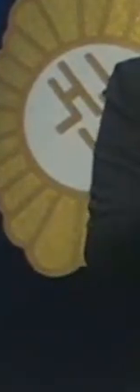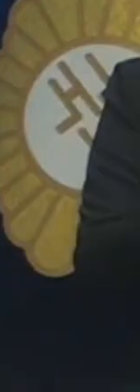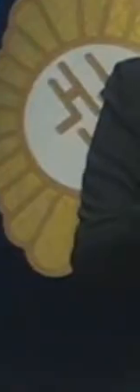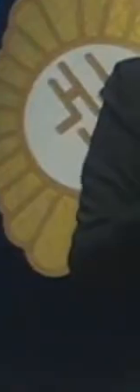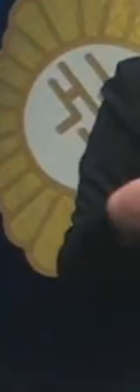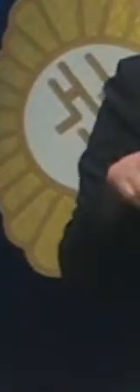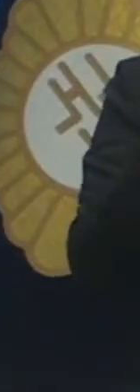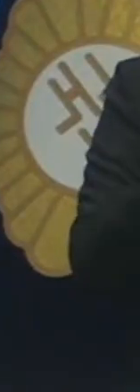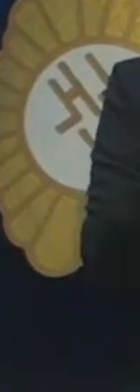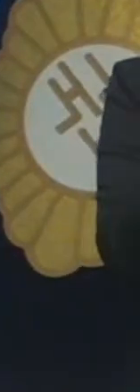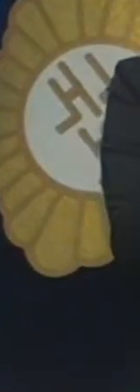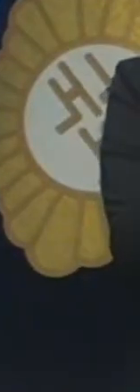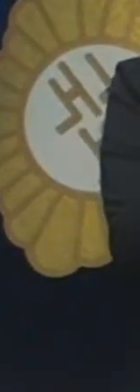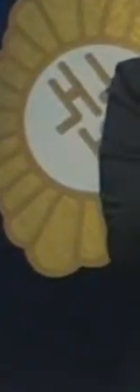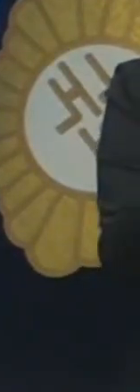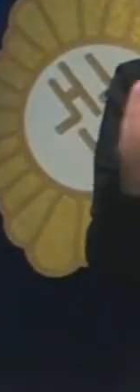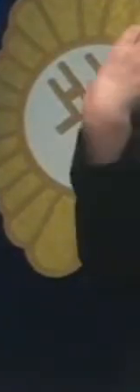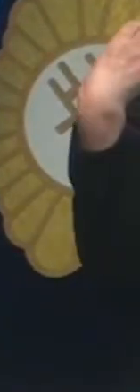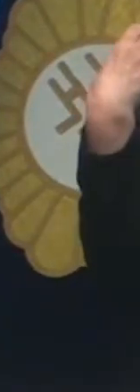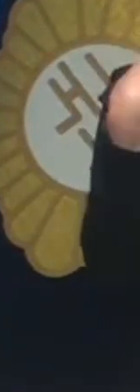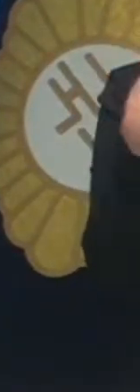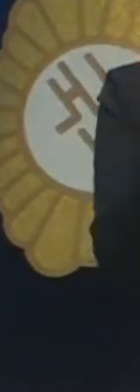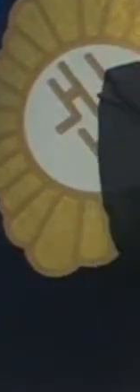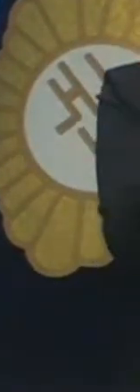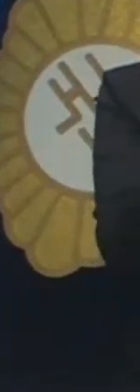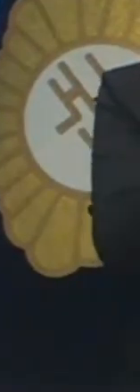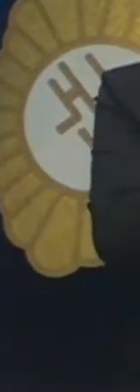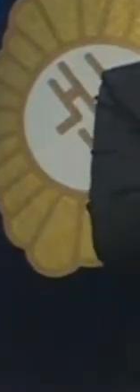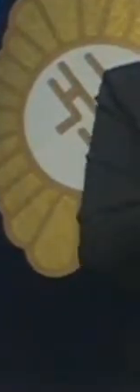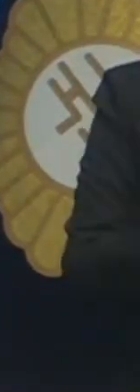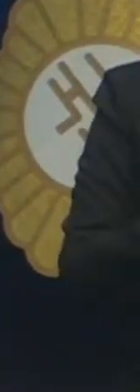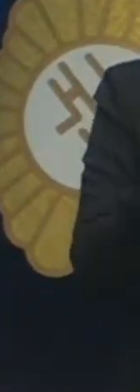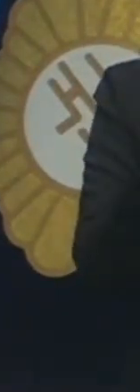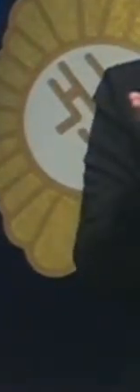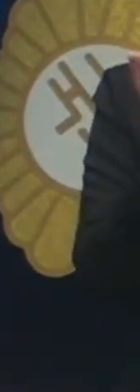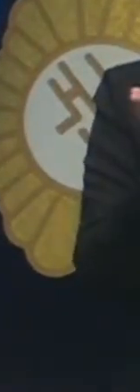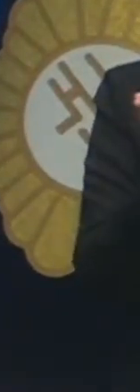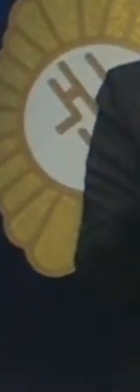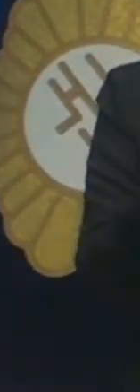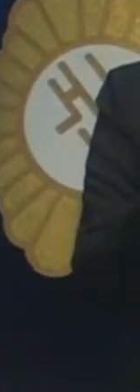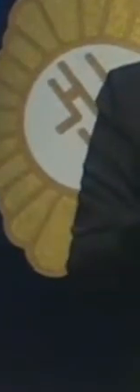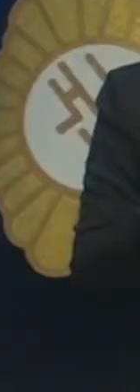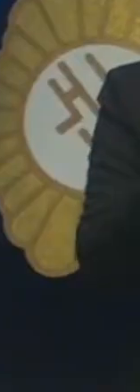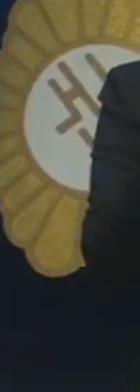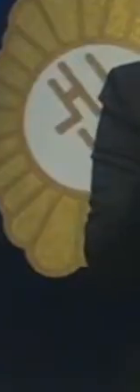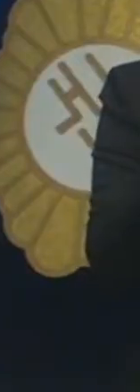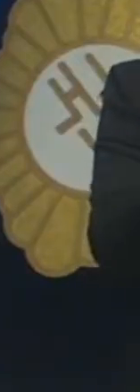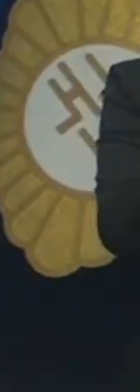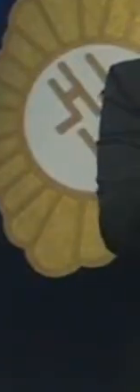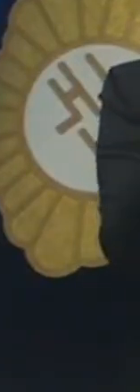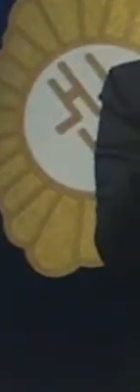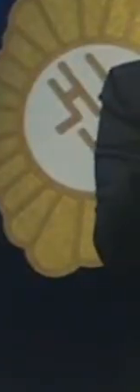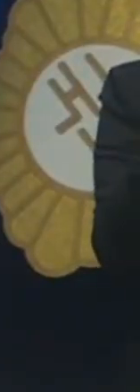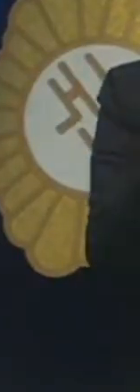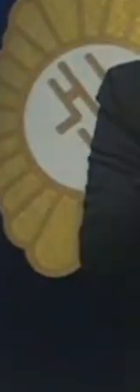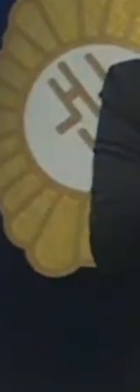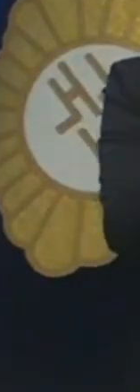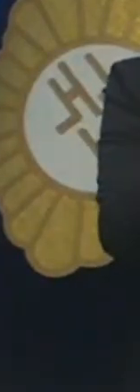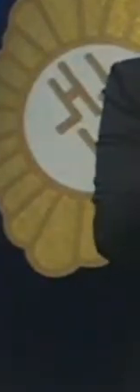공동대표를 맡고 있는 사회민주당 대표 국회의원 현창입니다. 홈플러스가 기회 기업 회생을 시작한 지 100일이 이제